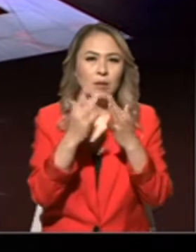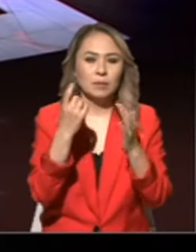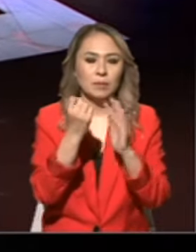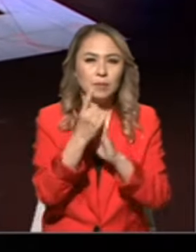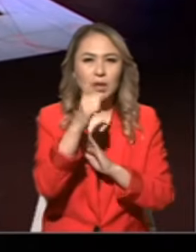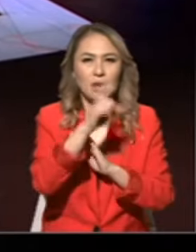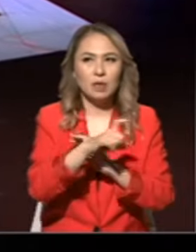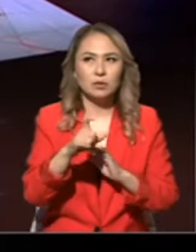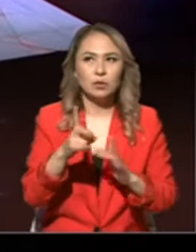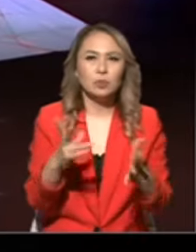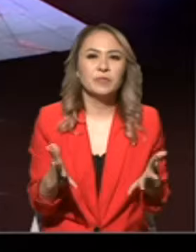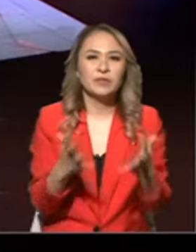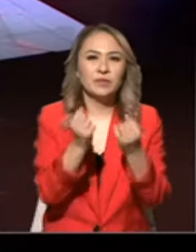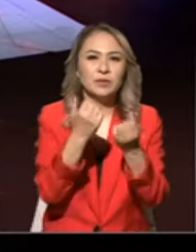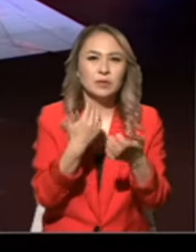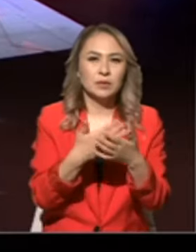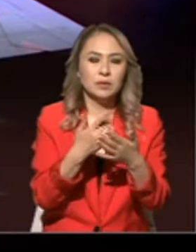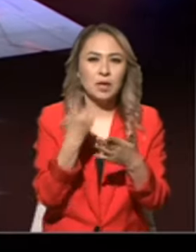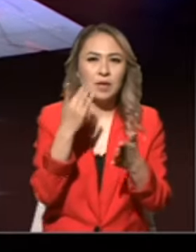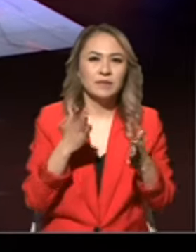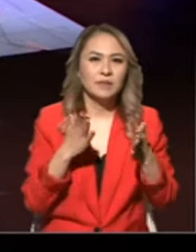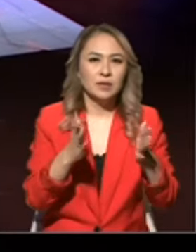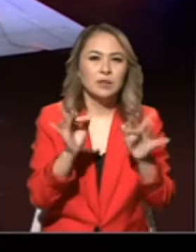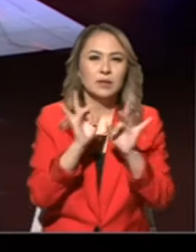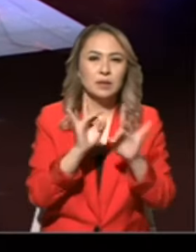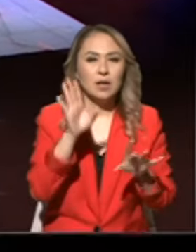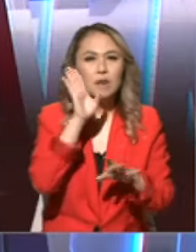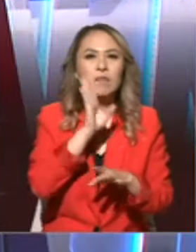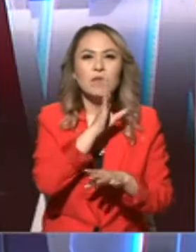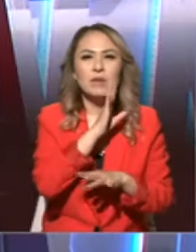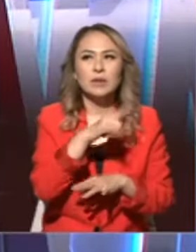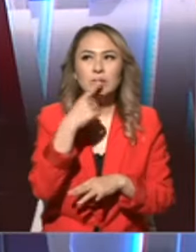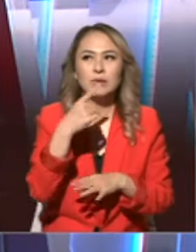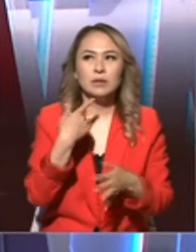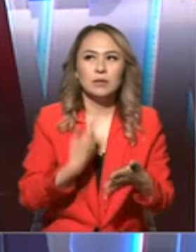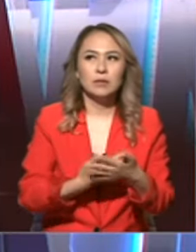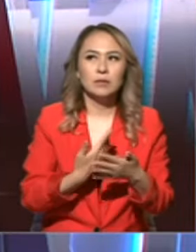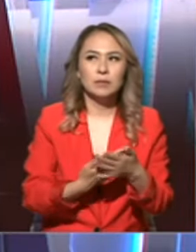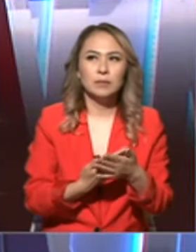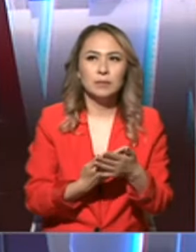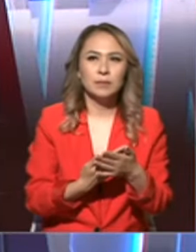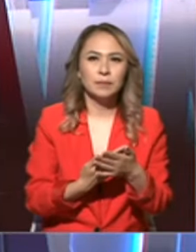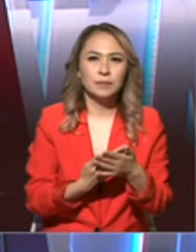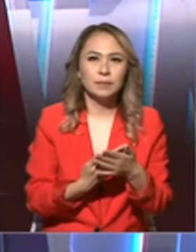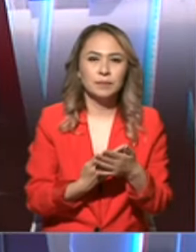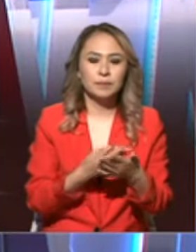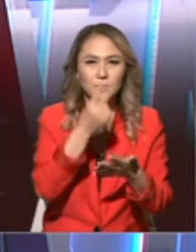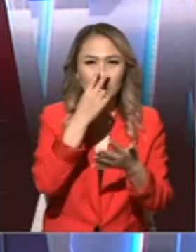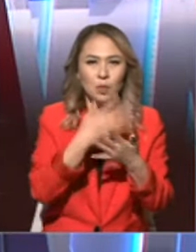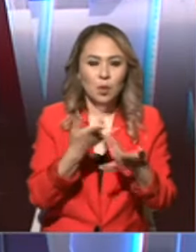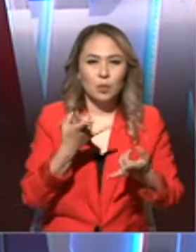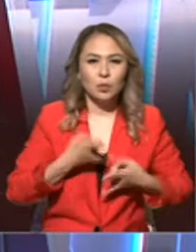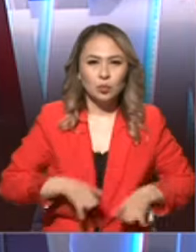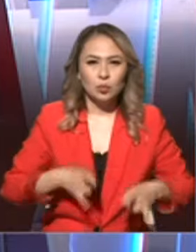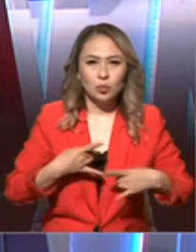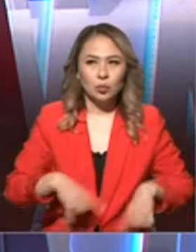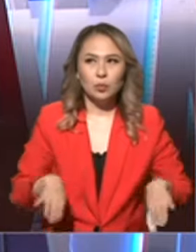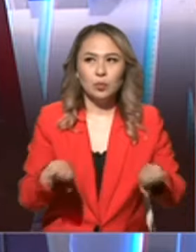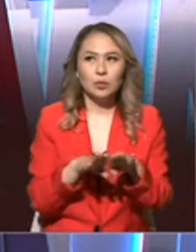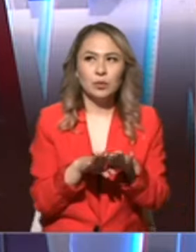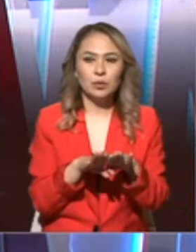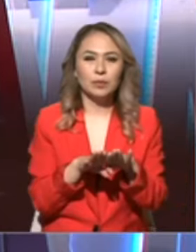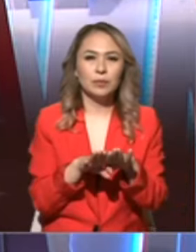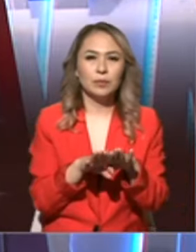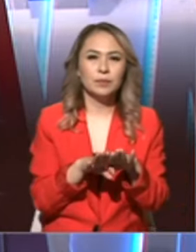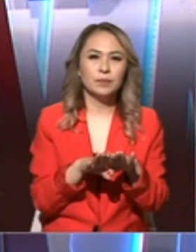Ал бұл нәрсені құтқарудың бір ғана жолы бар. Бағана ғана әйел адам айтып отыр ғой, немене әйелдердің туу көрсеткіші дейді. Мына жақта